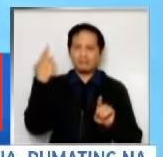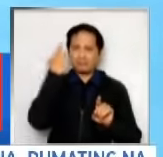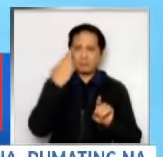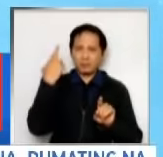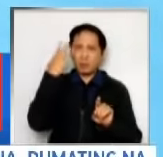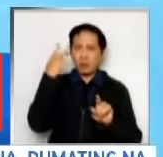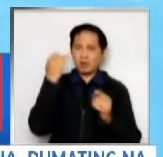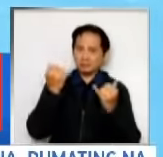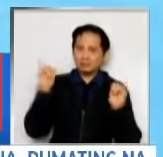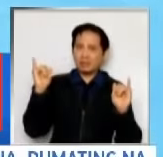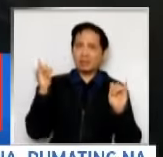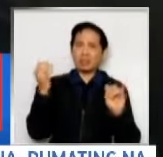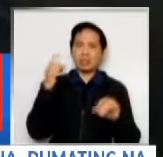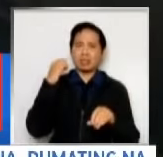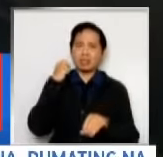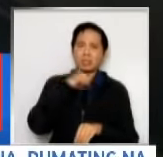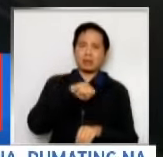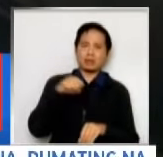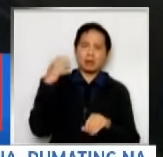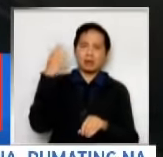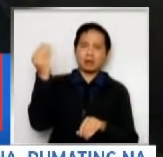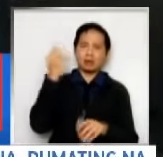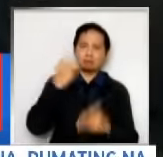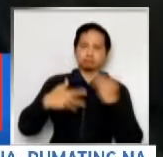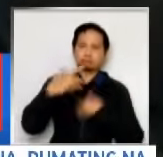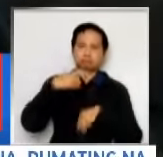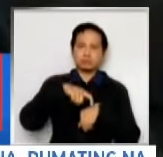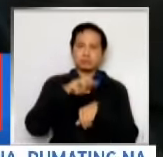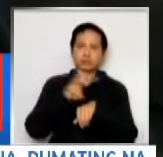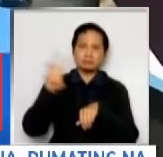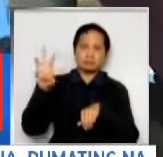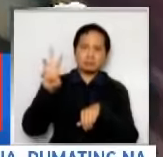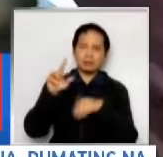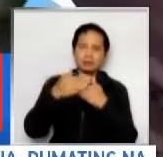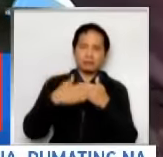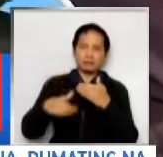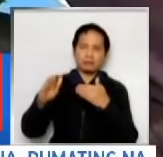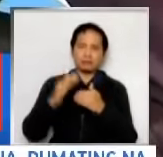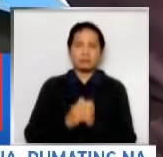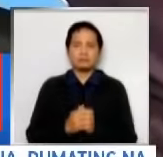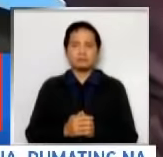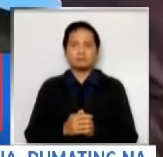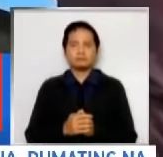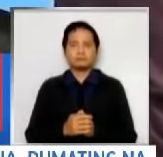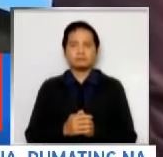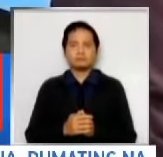lagpas alas 6 ng gabi. Kasi mainit sa loob ng bahay. Mainit eh. Papaload lang po ako eh.